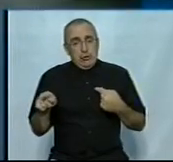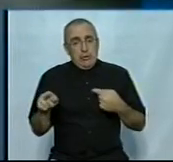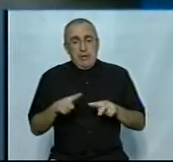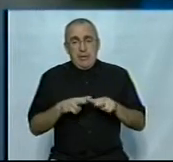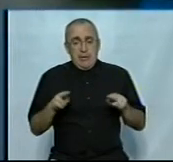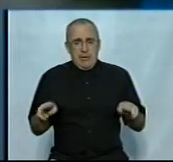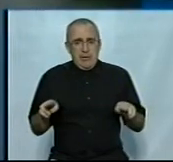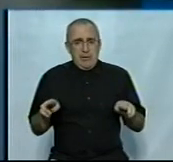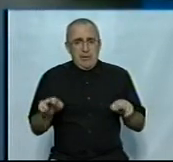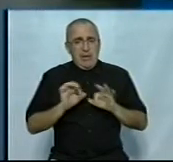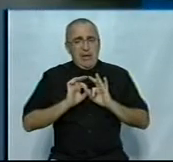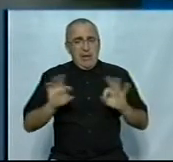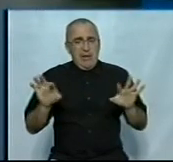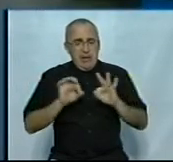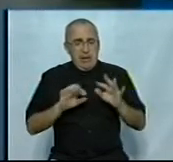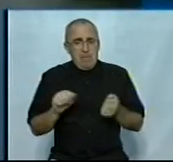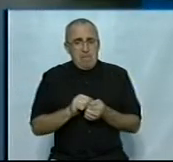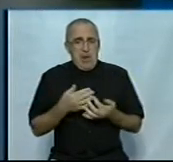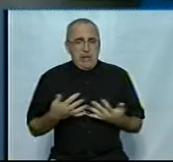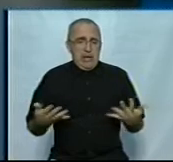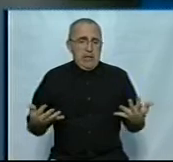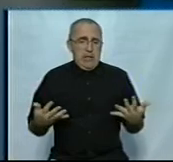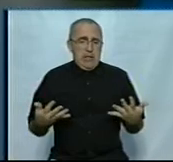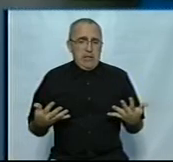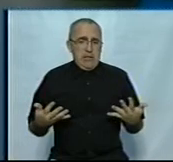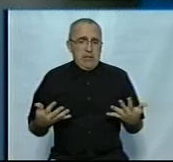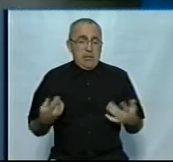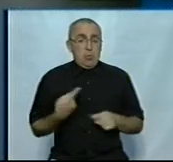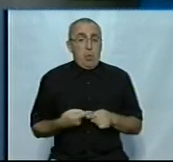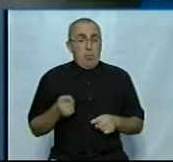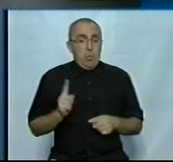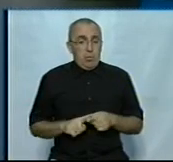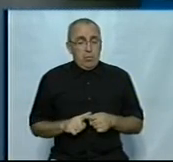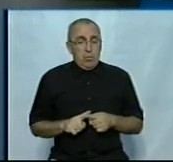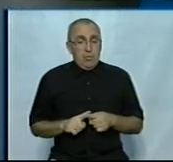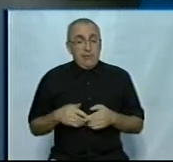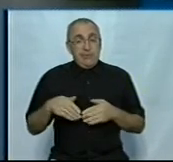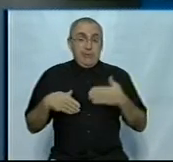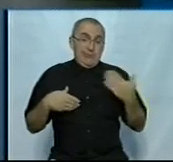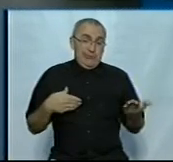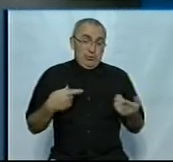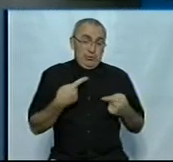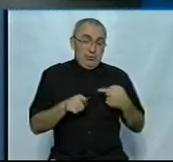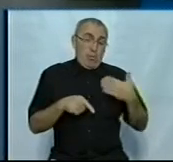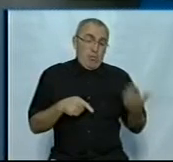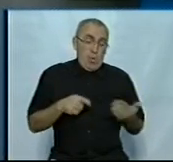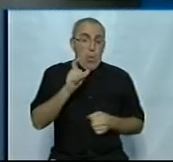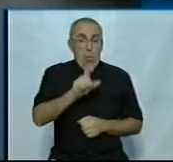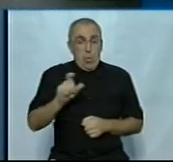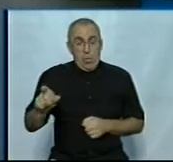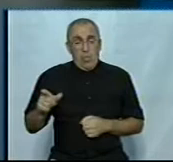також інформативні матеріали. Тому, з іншого боку, людям